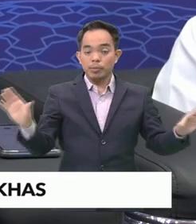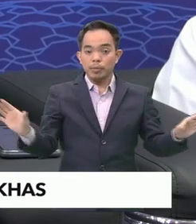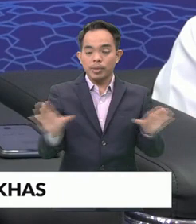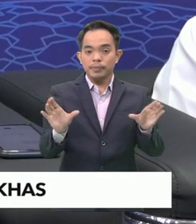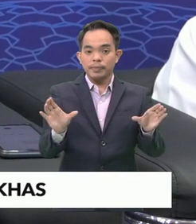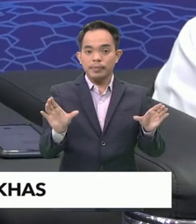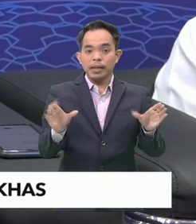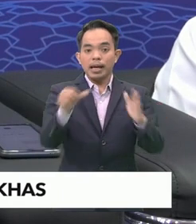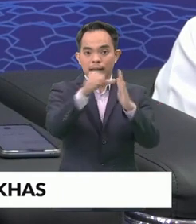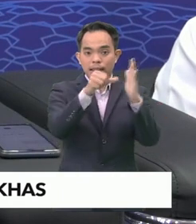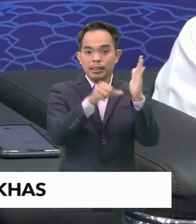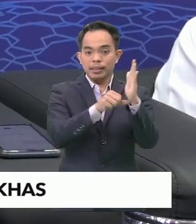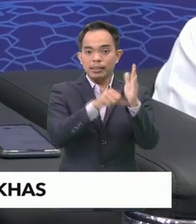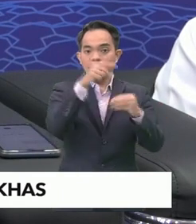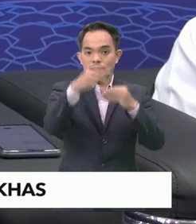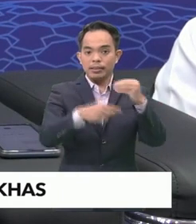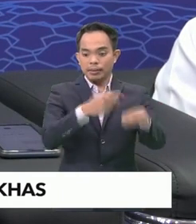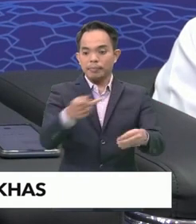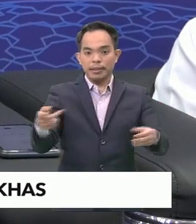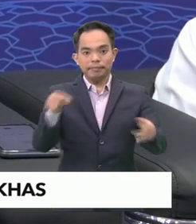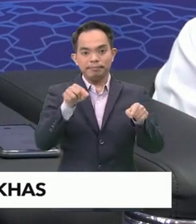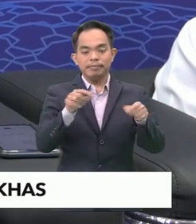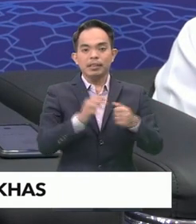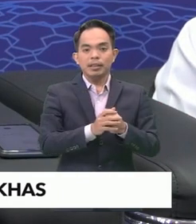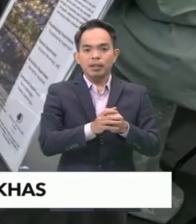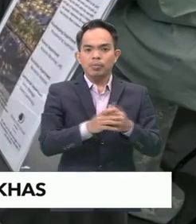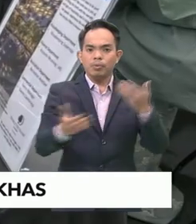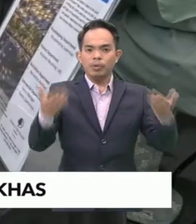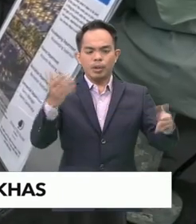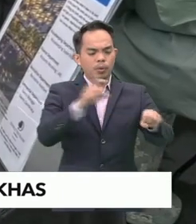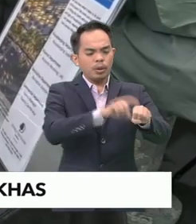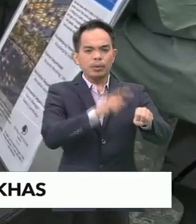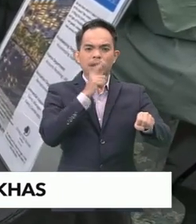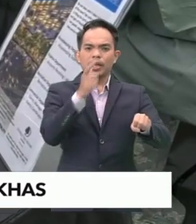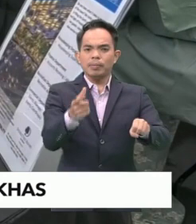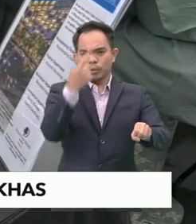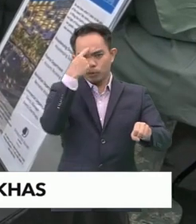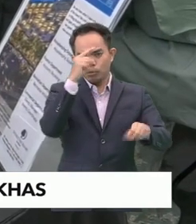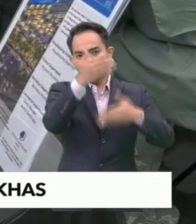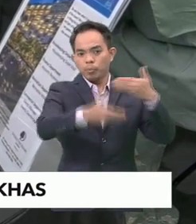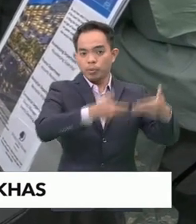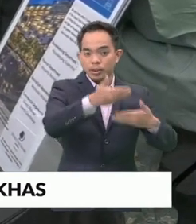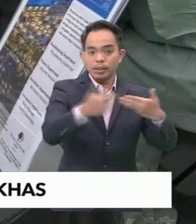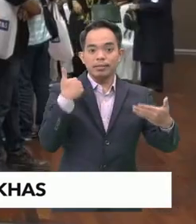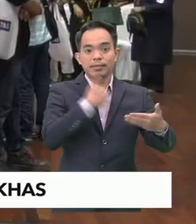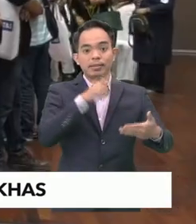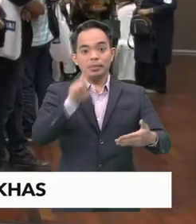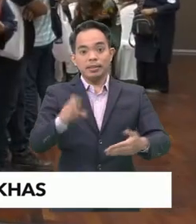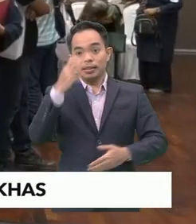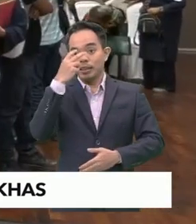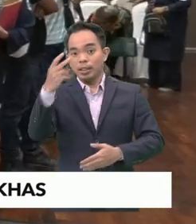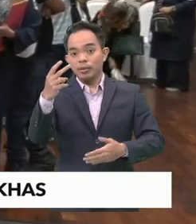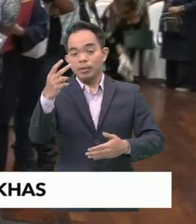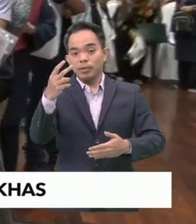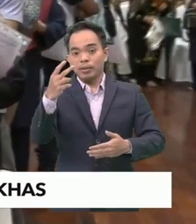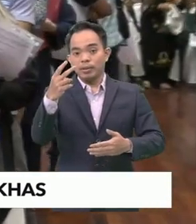satu akta berkaitan dengan peta ini tetapi ia akan mengambil masa yang lama kita akan kita Perlihatkan ini dalam konteks yang lebih